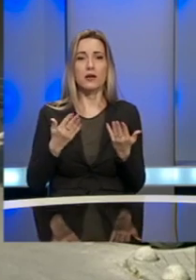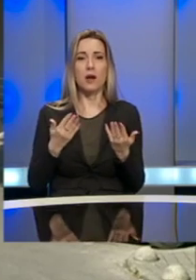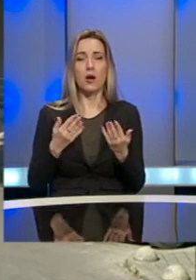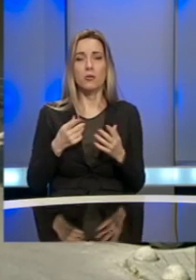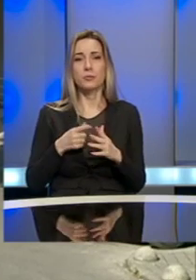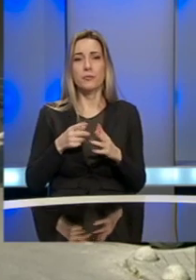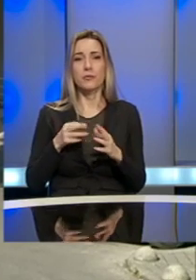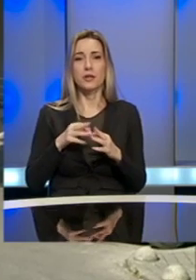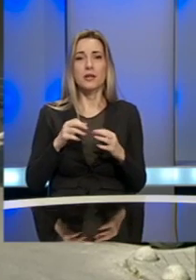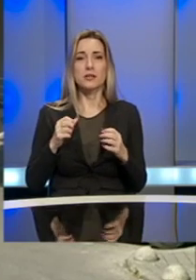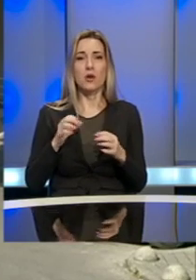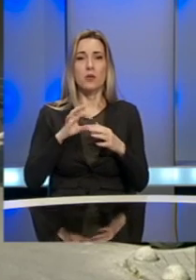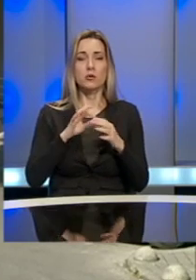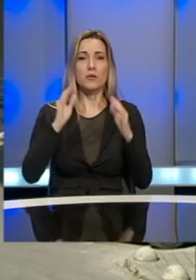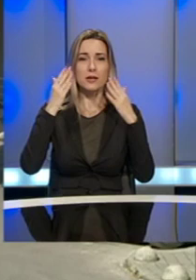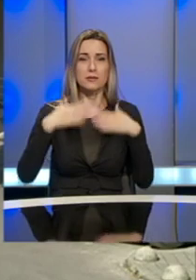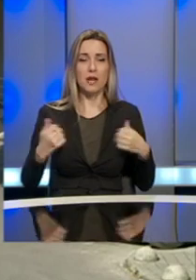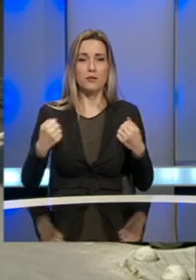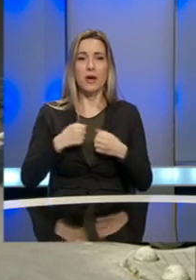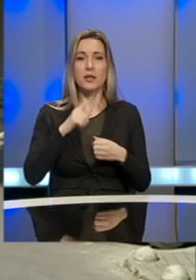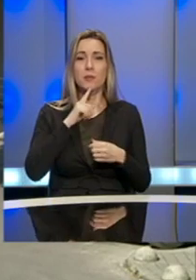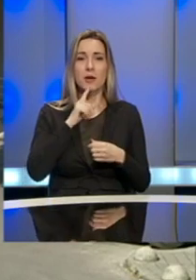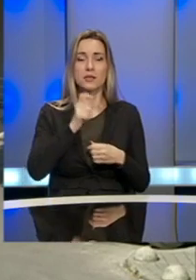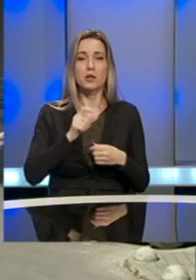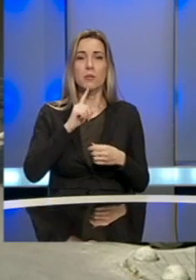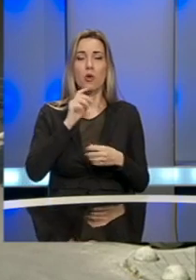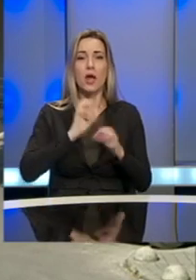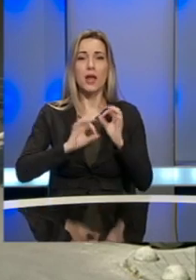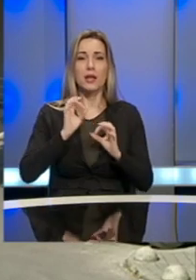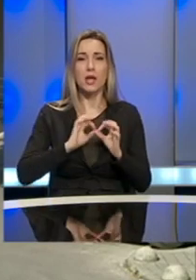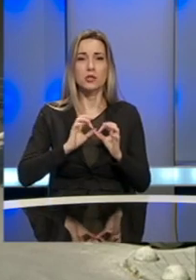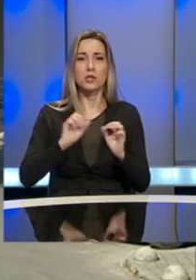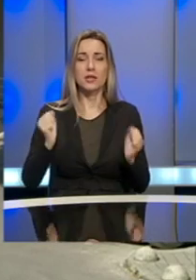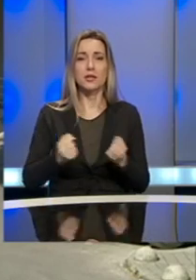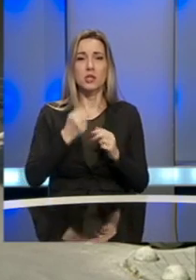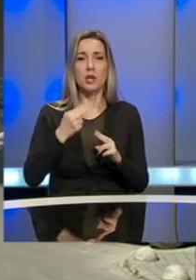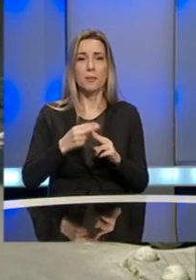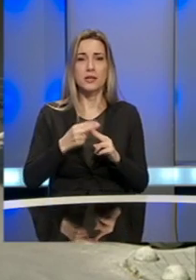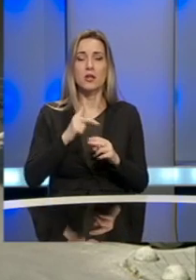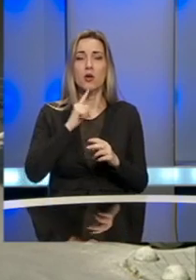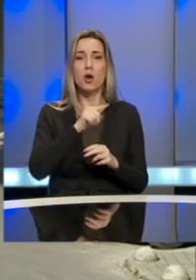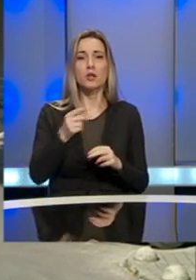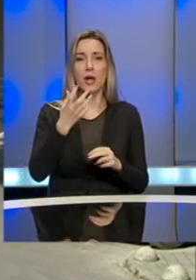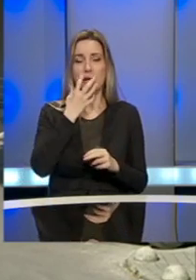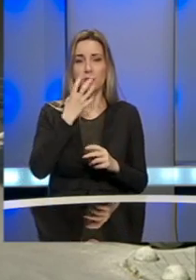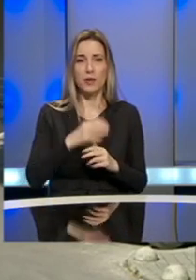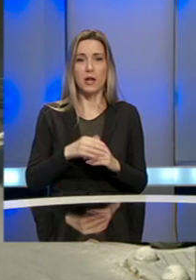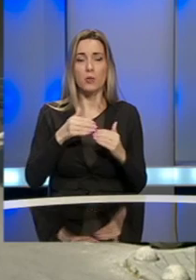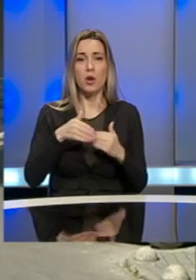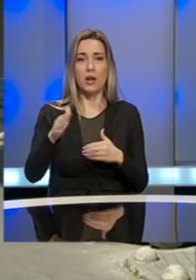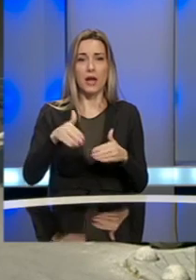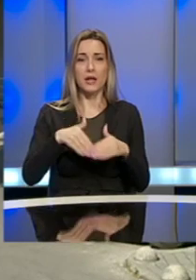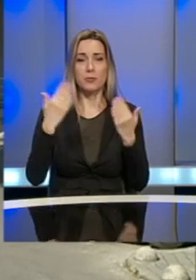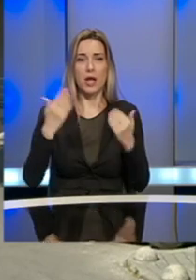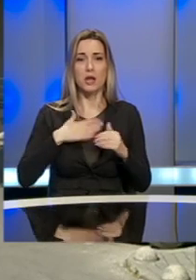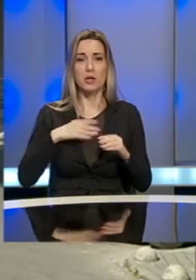oskudijeva sa skafanderima za osoblje koje liječi teške pacijente koji su na respiratoru. U narednim danima